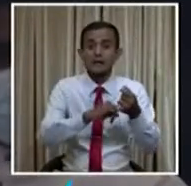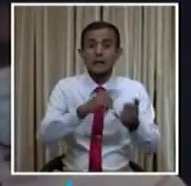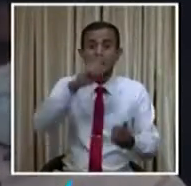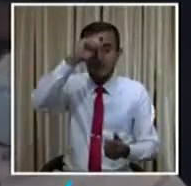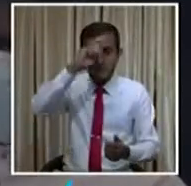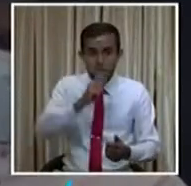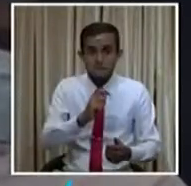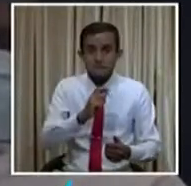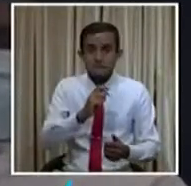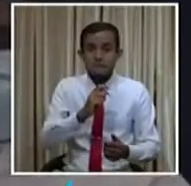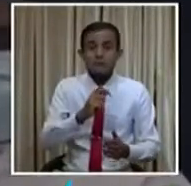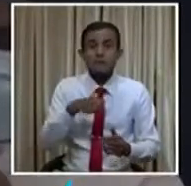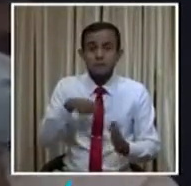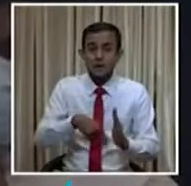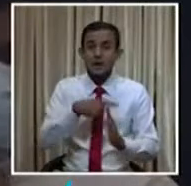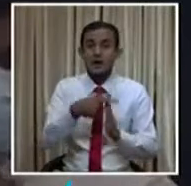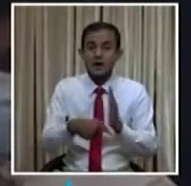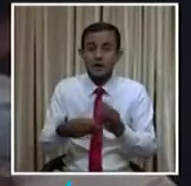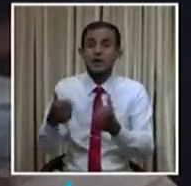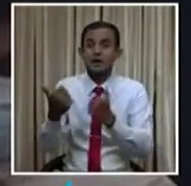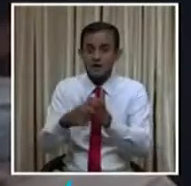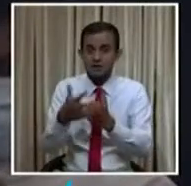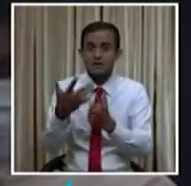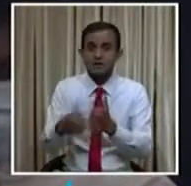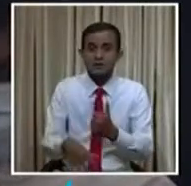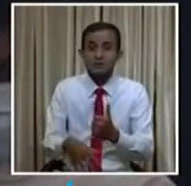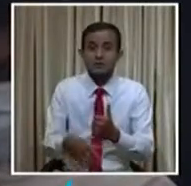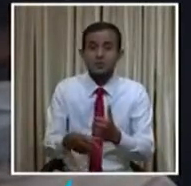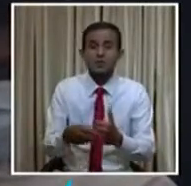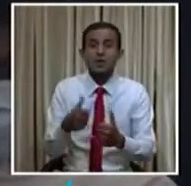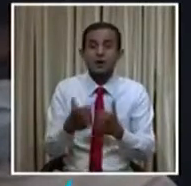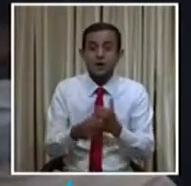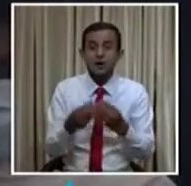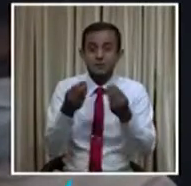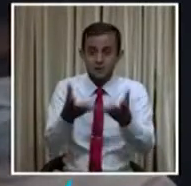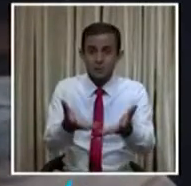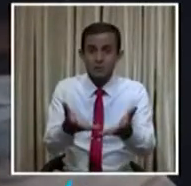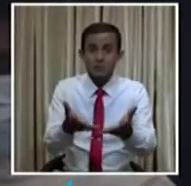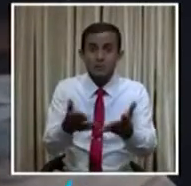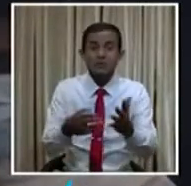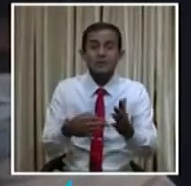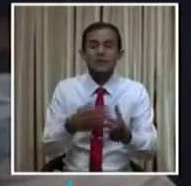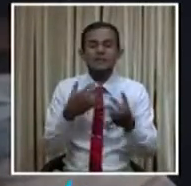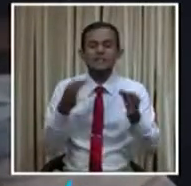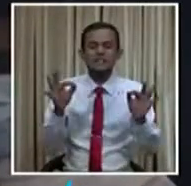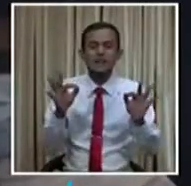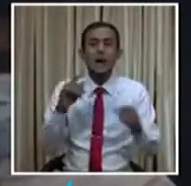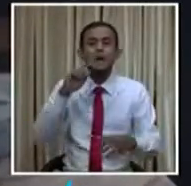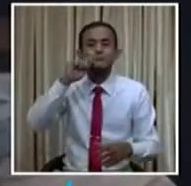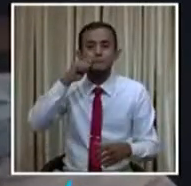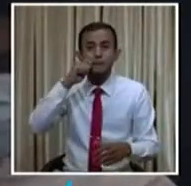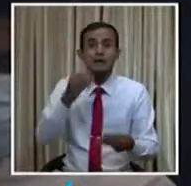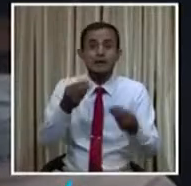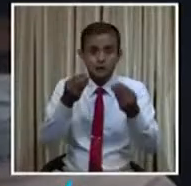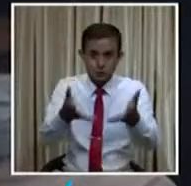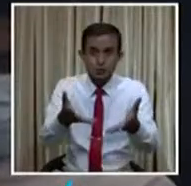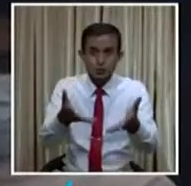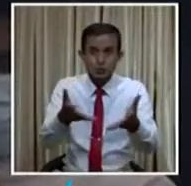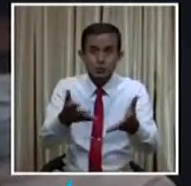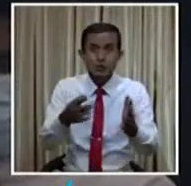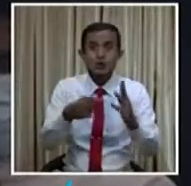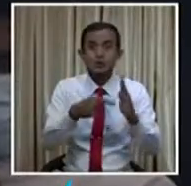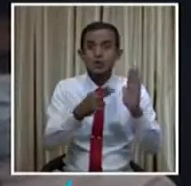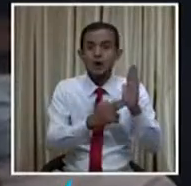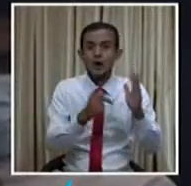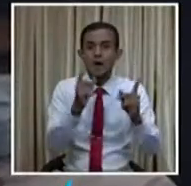මහත්තයා මේ රටට දාය කරපු දායාද කරපු ජාතියේ නිදහසේ පියා දායාද කරපු එක්සත්